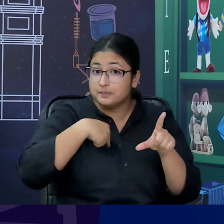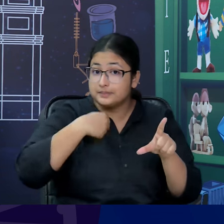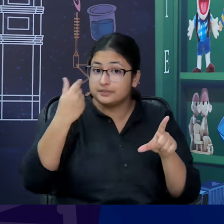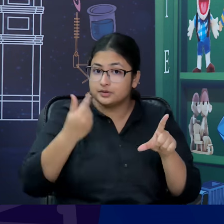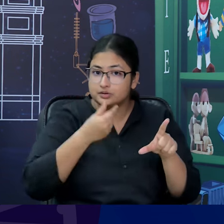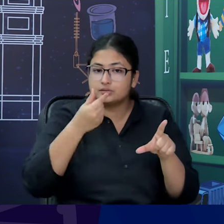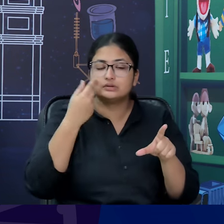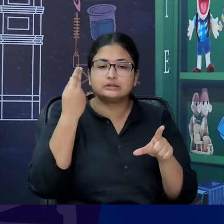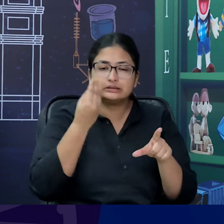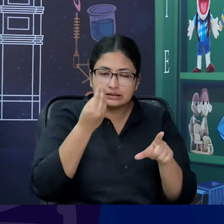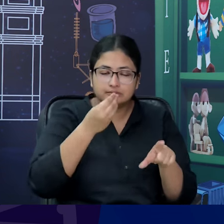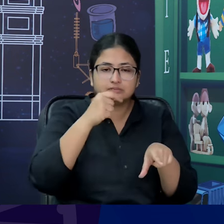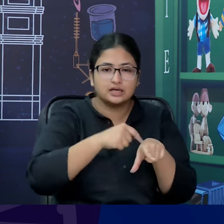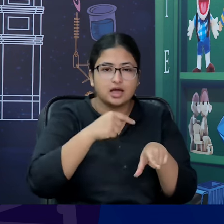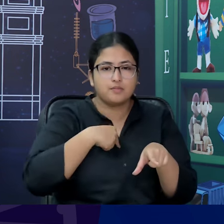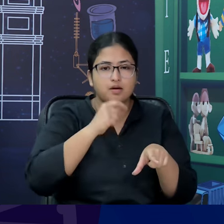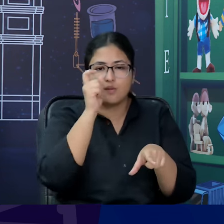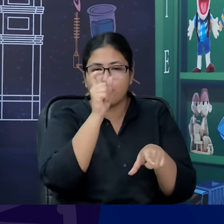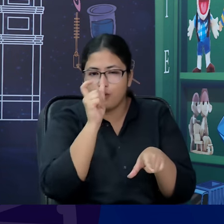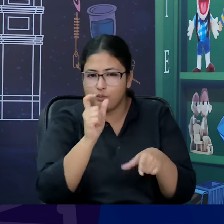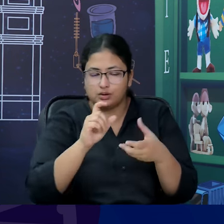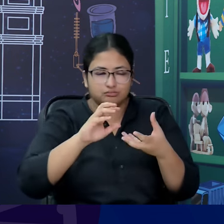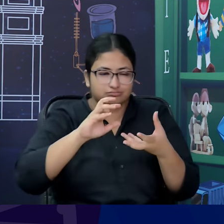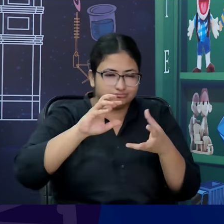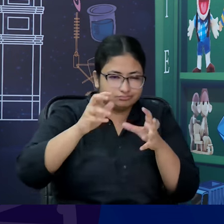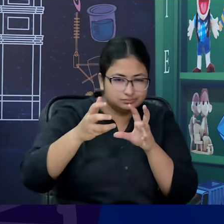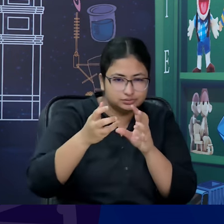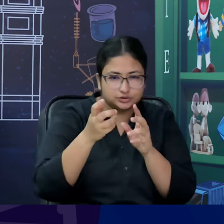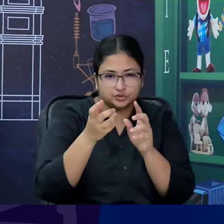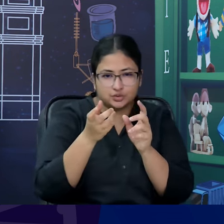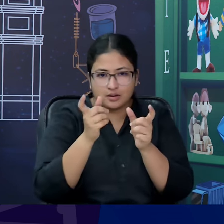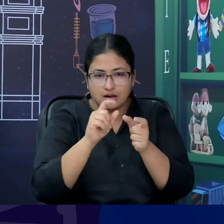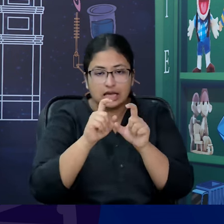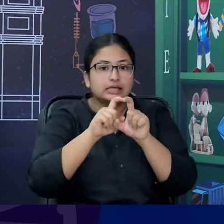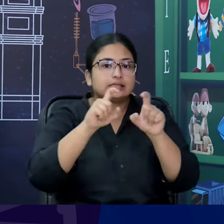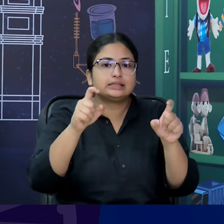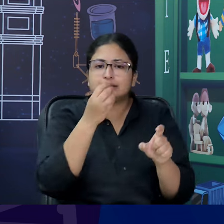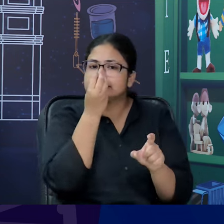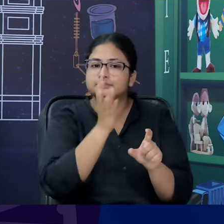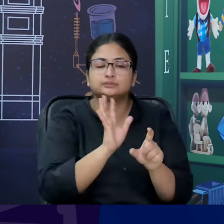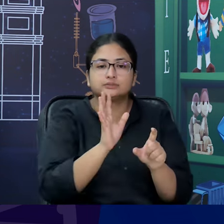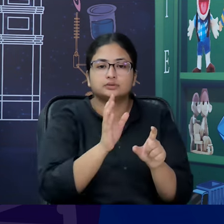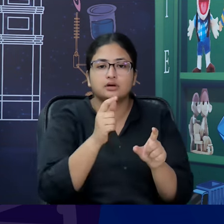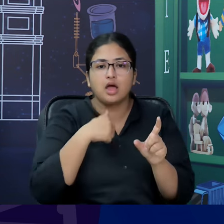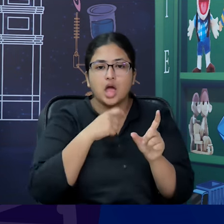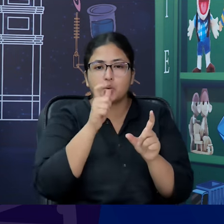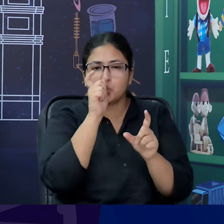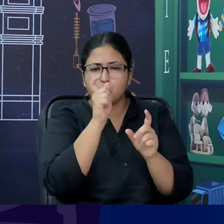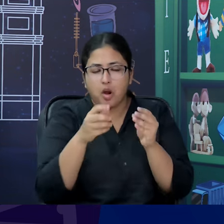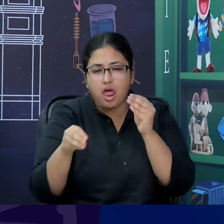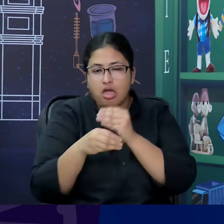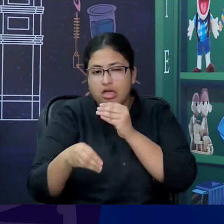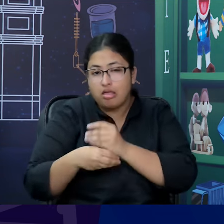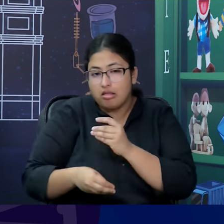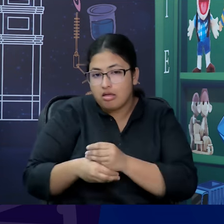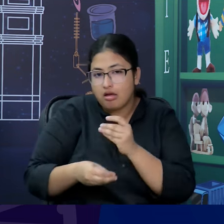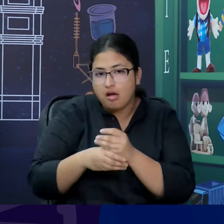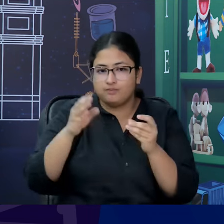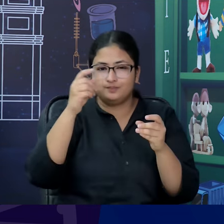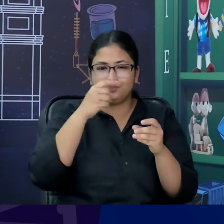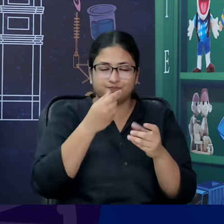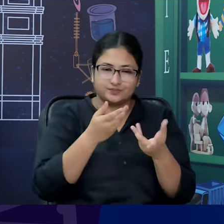के साथ-साथ लेकिन इस भाषा के सा साथ साथ बात और भी पेचीदा